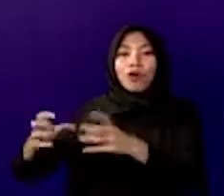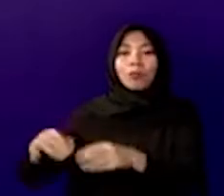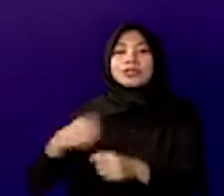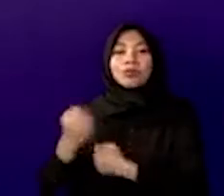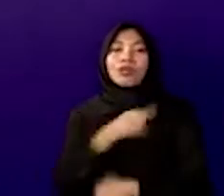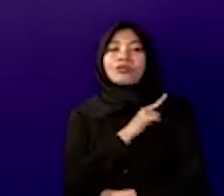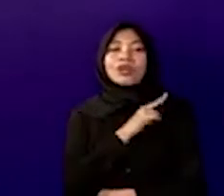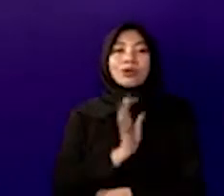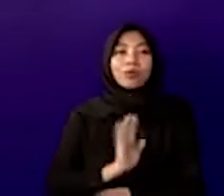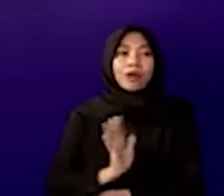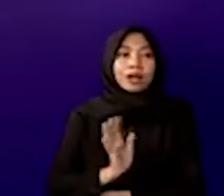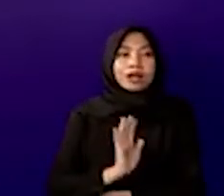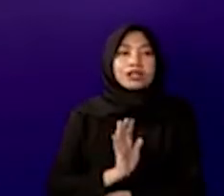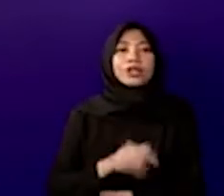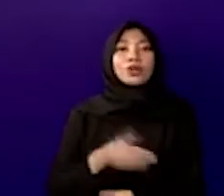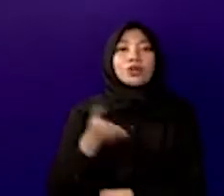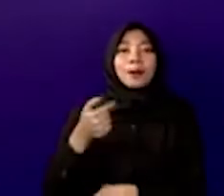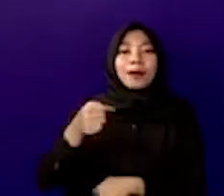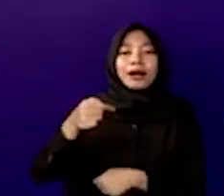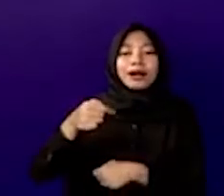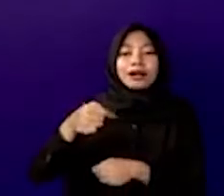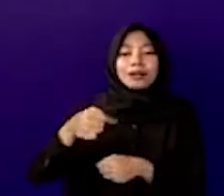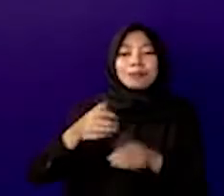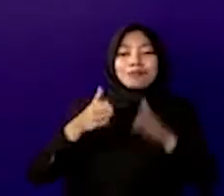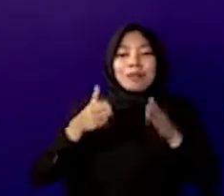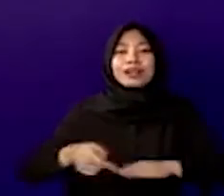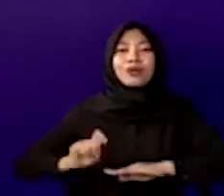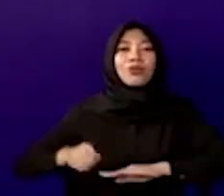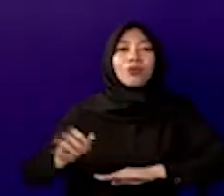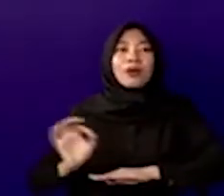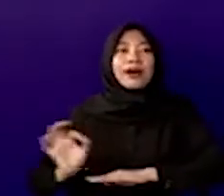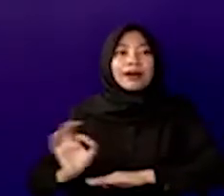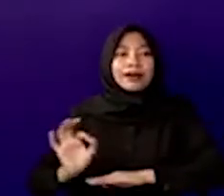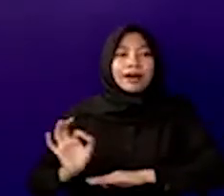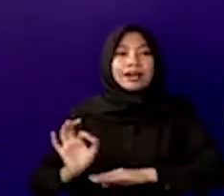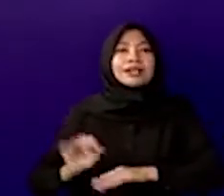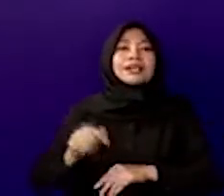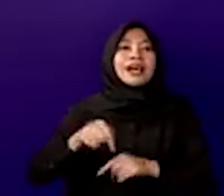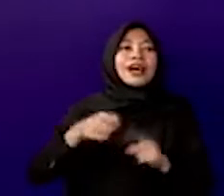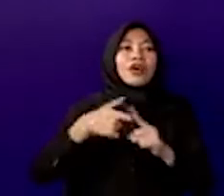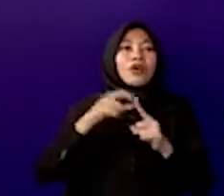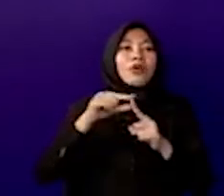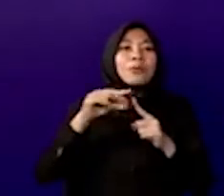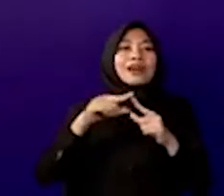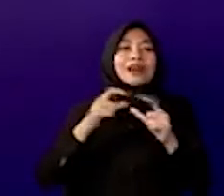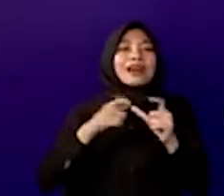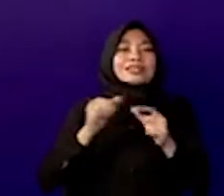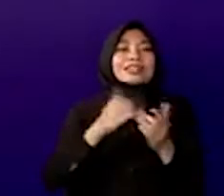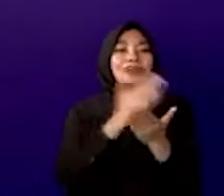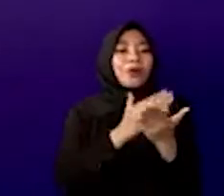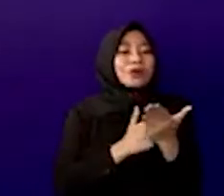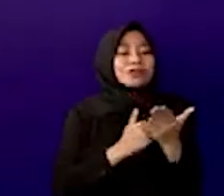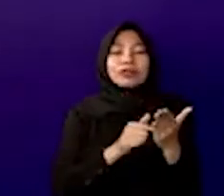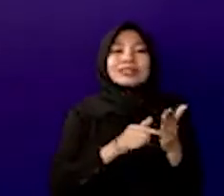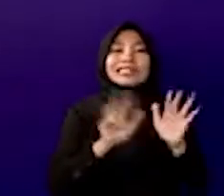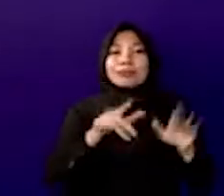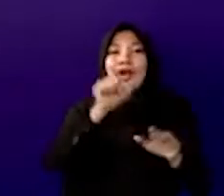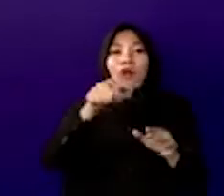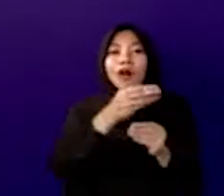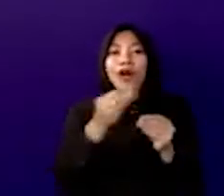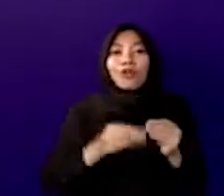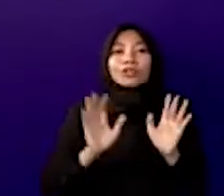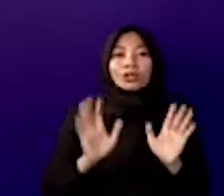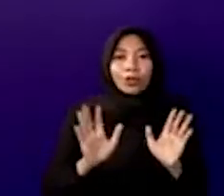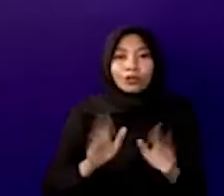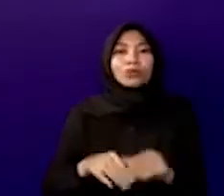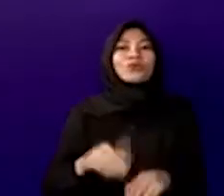itu tidak dalam bentuk badan hukum nah ini untuk membuat koperasi pun cukup 9 orang sehingga semuanya itu dipermudah dan